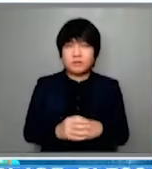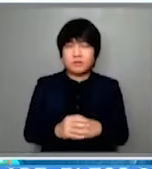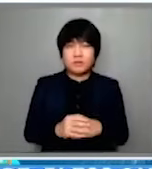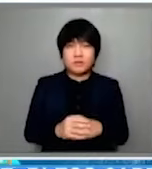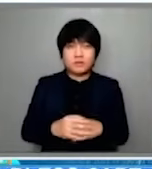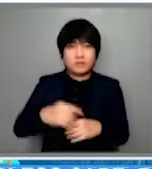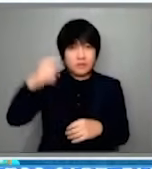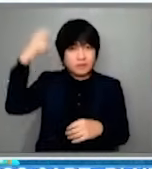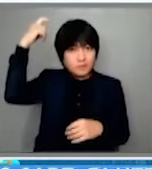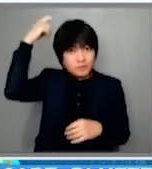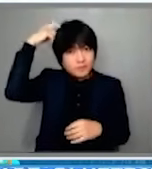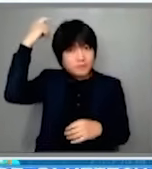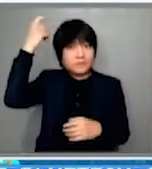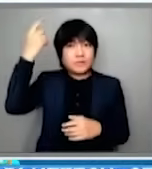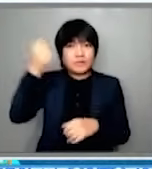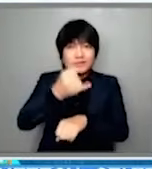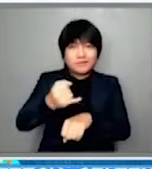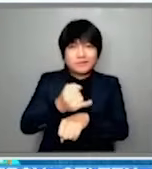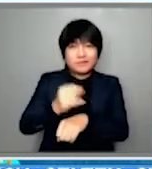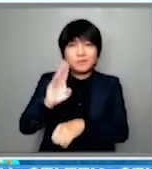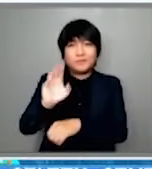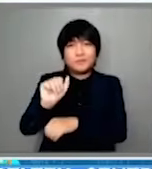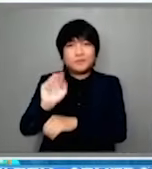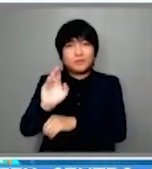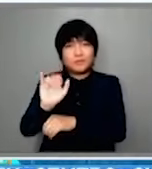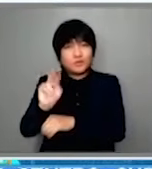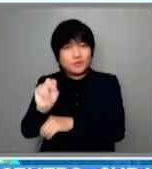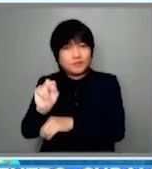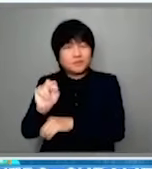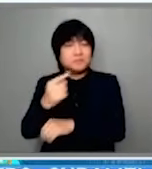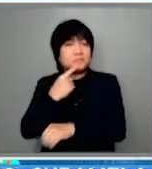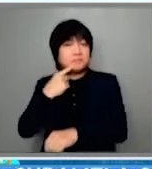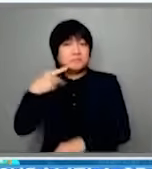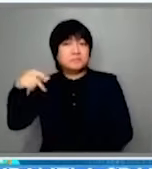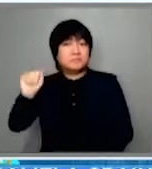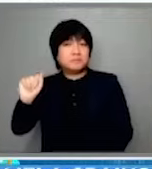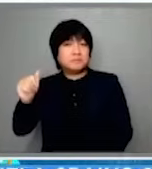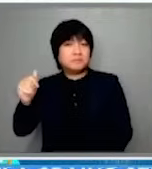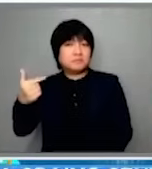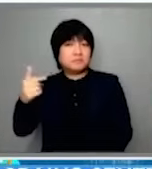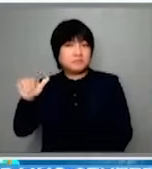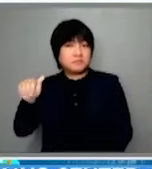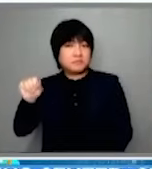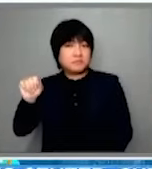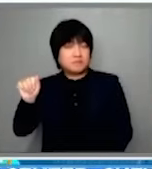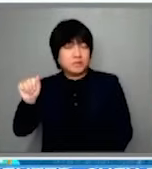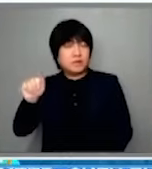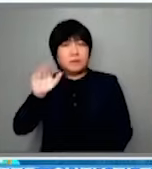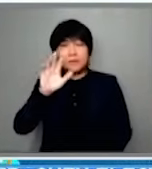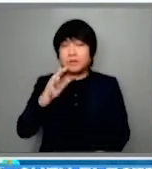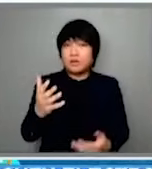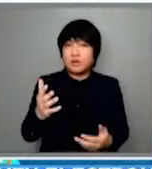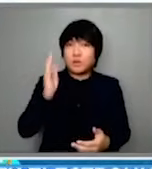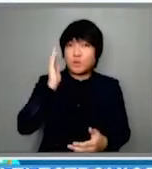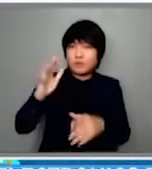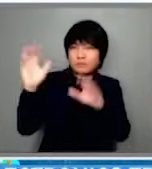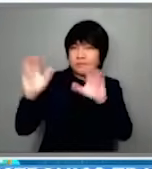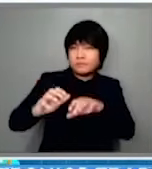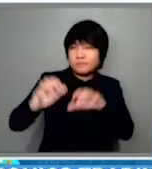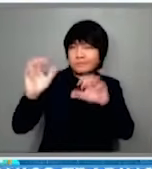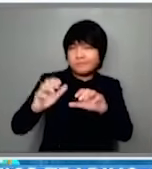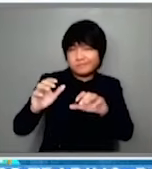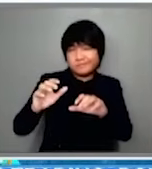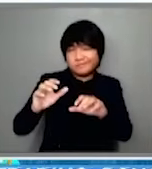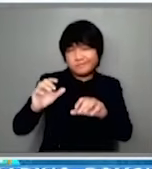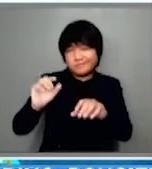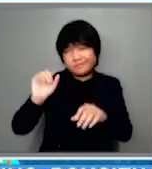Babuyan Islands ayon sa PAGASA. Kaya asahan ang maulap na kalangitan at mahihinang ulan sa mga nasabing lugar. Easterlies